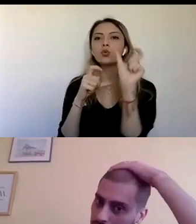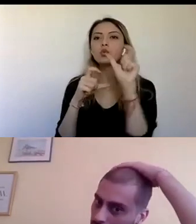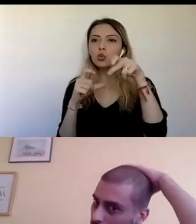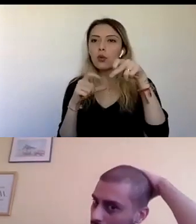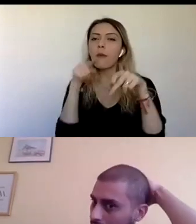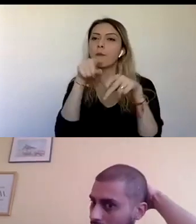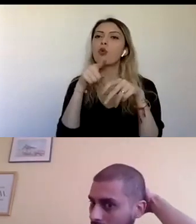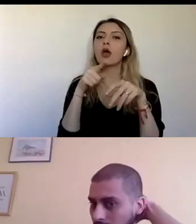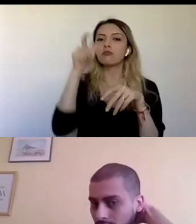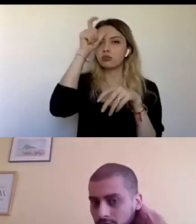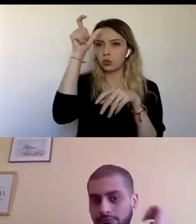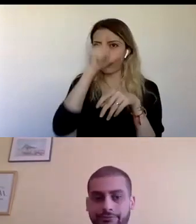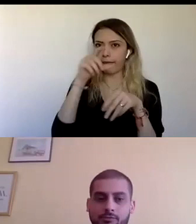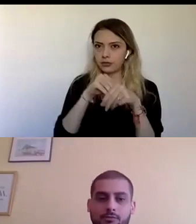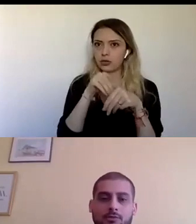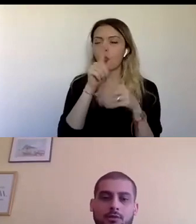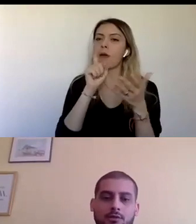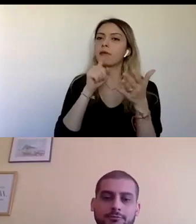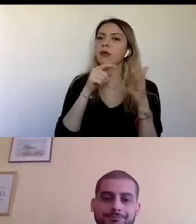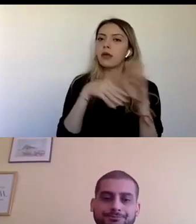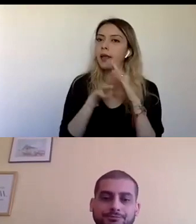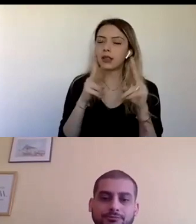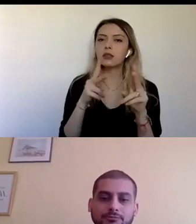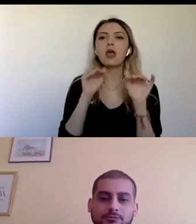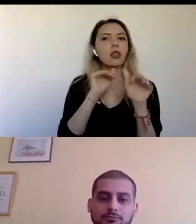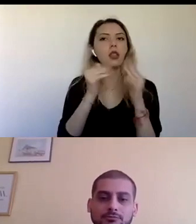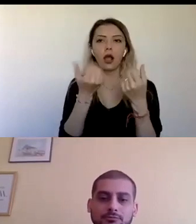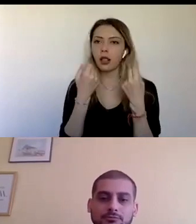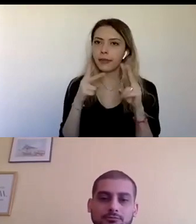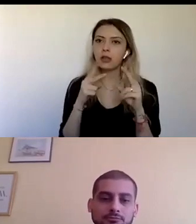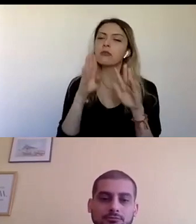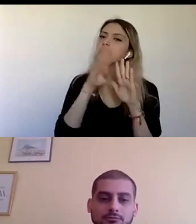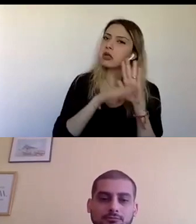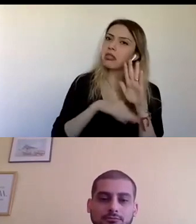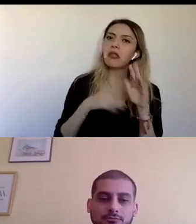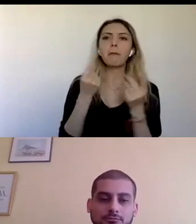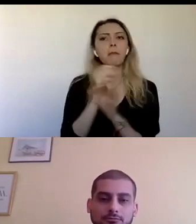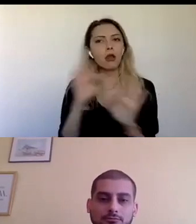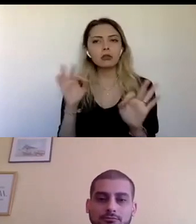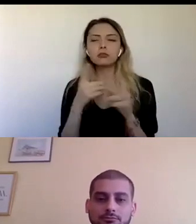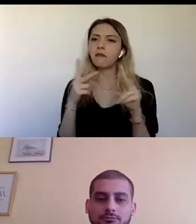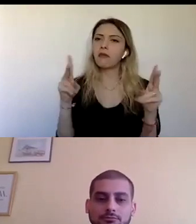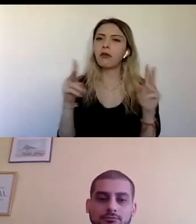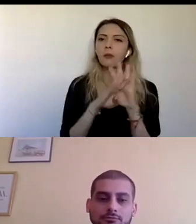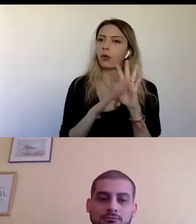yönelik sivil toplum kuruluşları özelinde destekler sağlıyor. Bunu kullanmanızı tavsiye ederim.